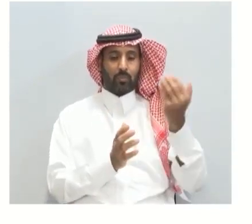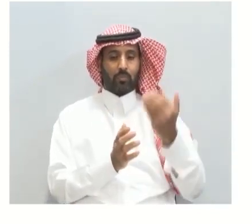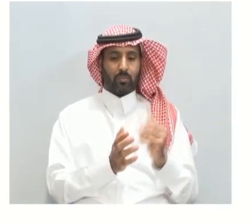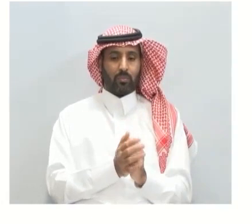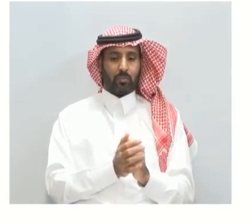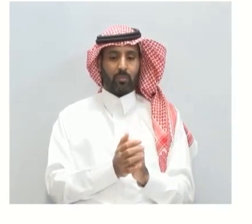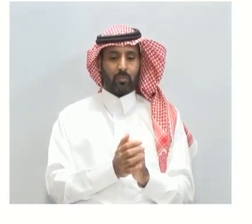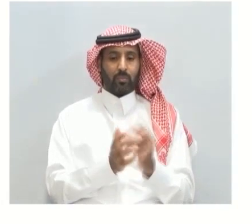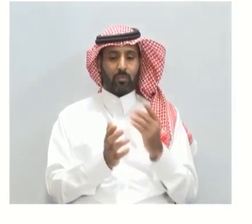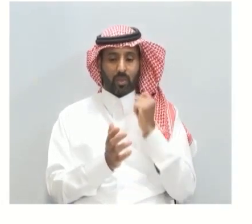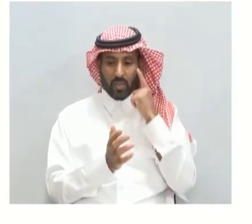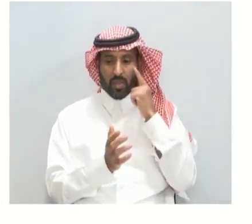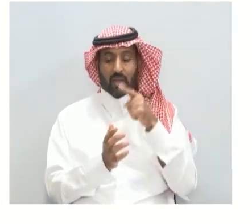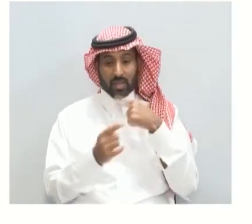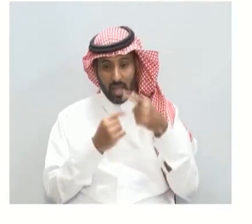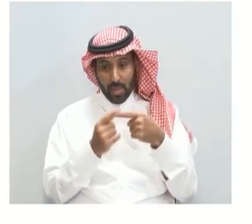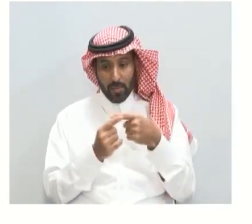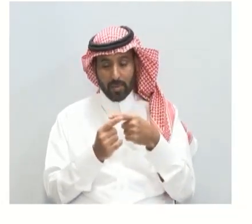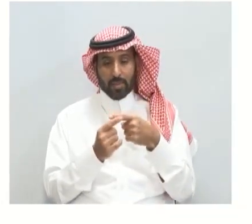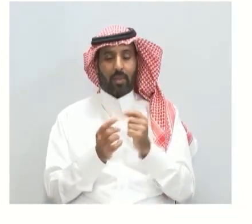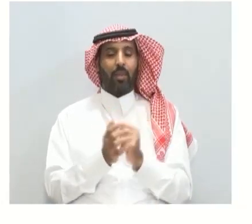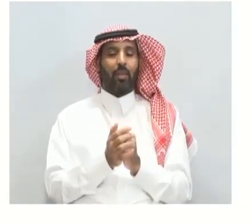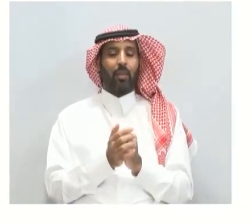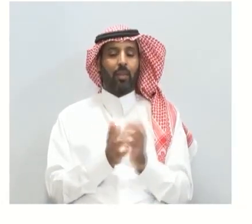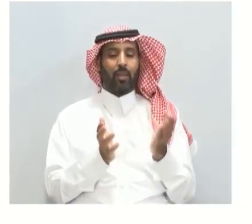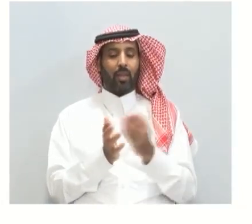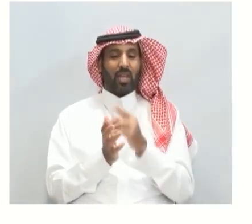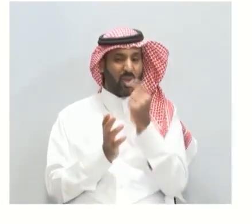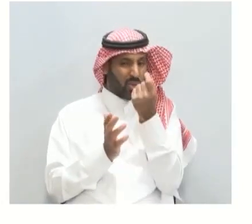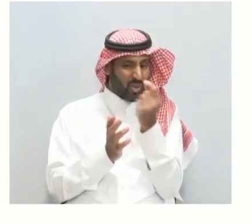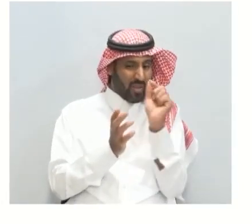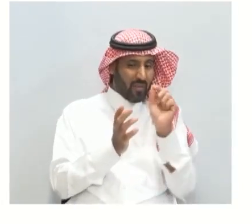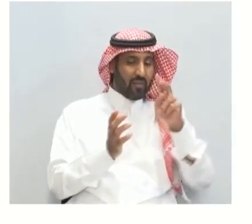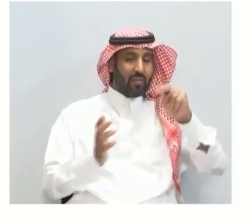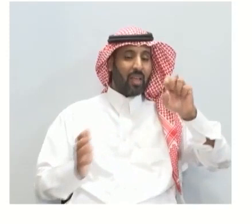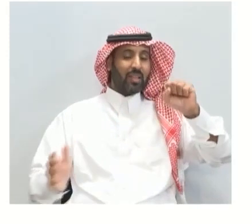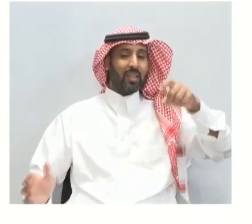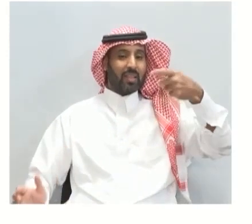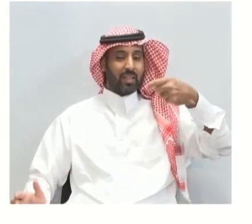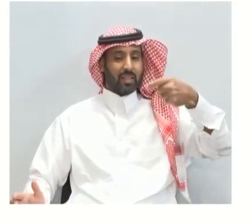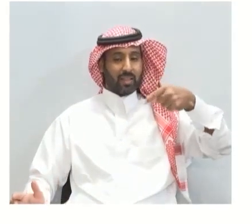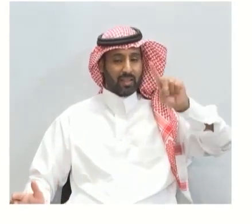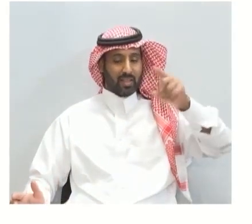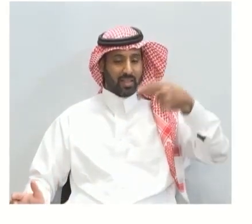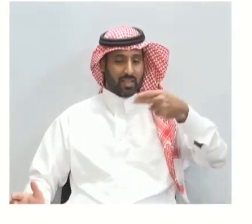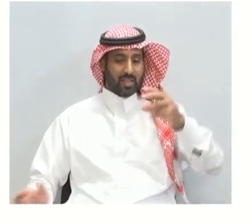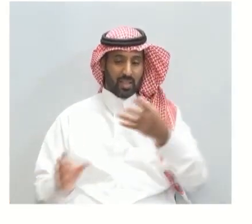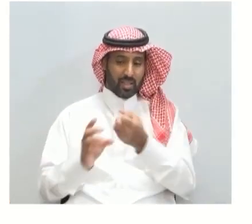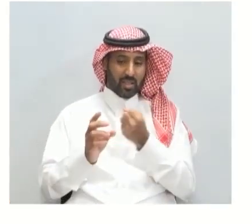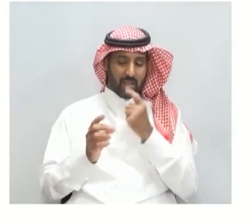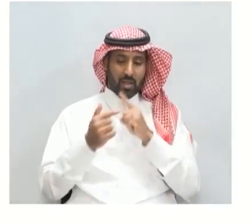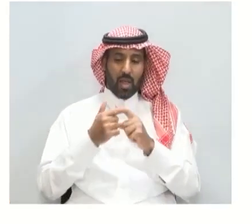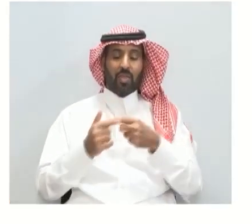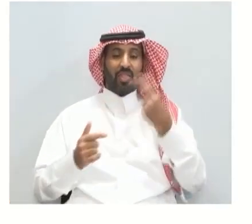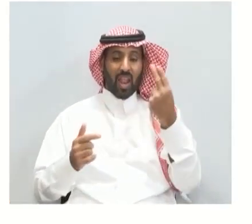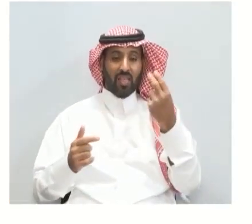2 تذكر دائما ان كل جزي ناد اش ينتج عنه ثلاث جزيئات تي بي